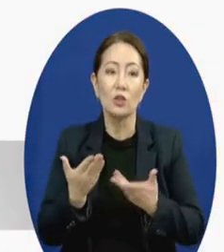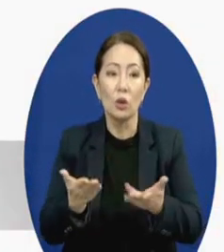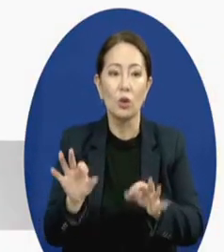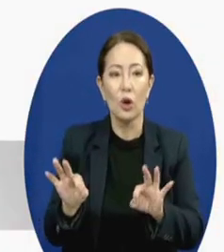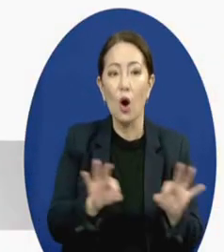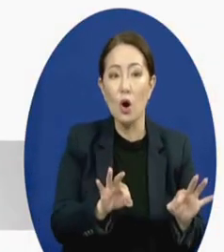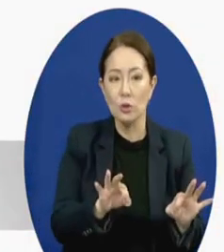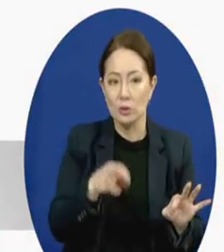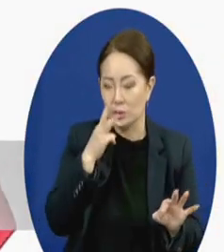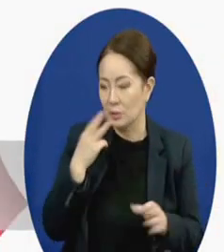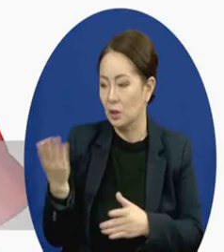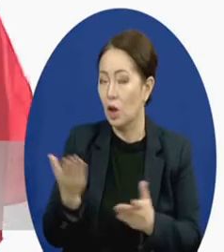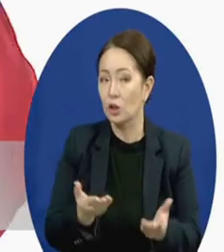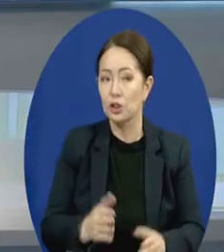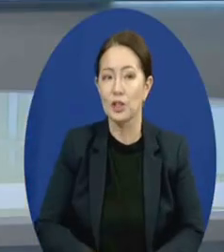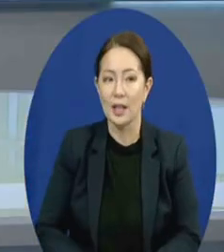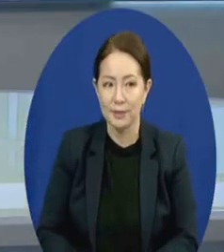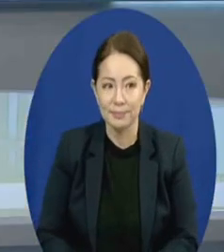гэж мэдээлж байна.